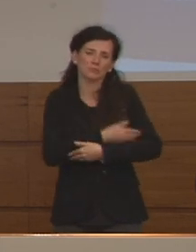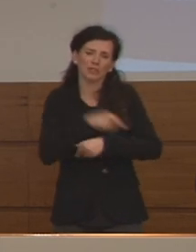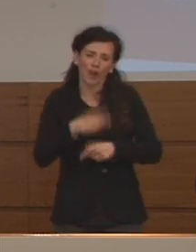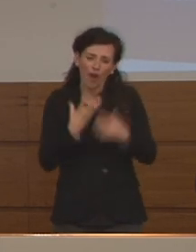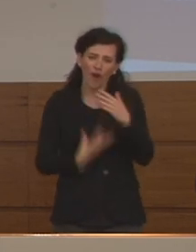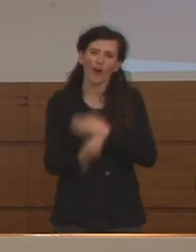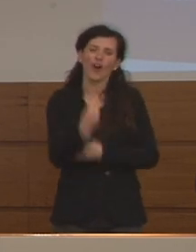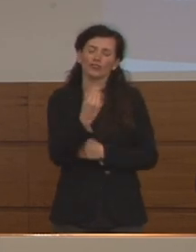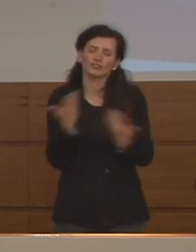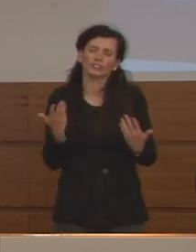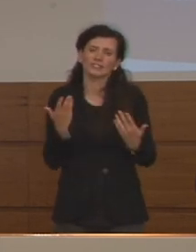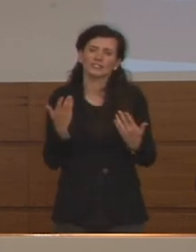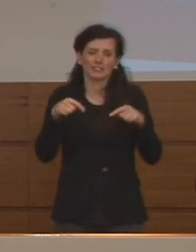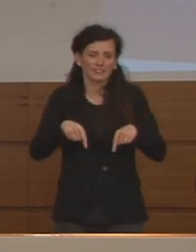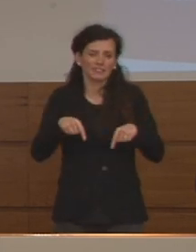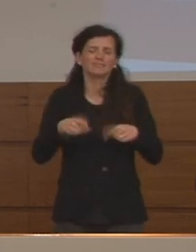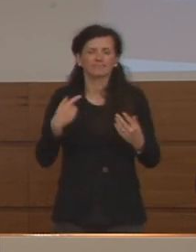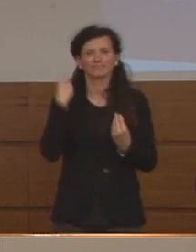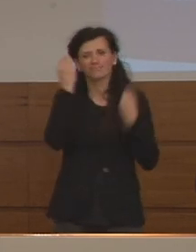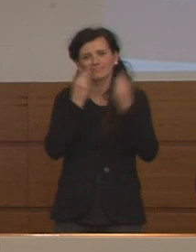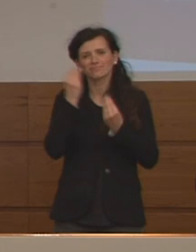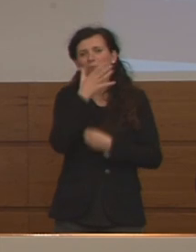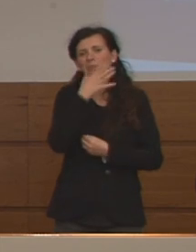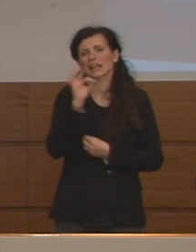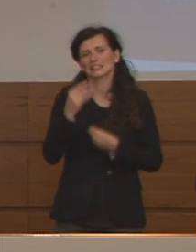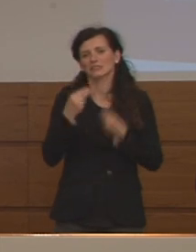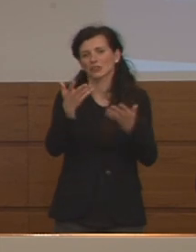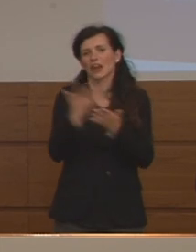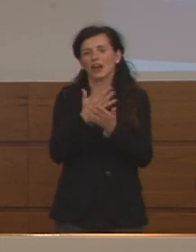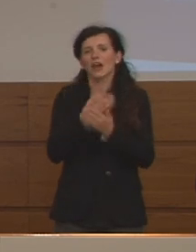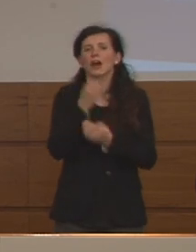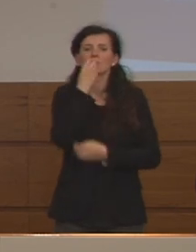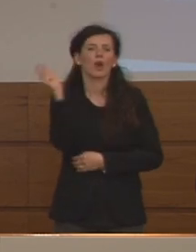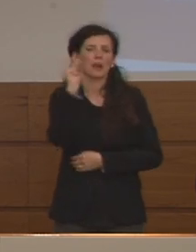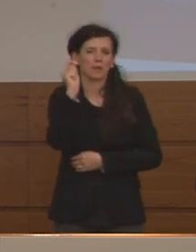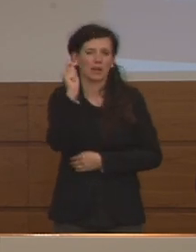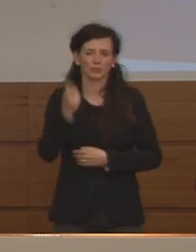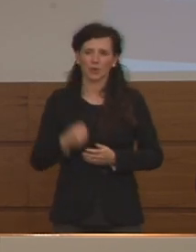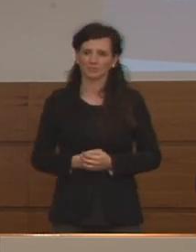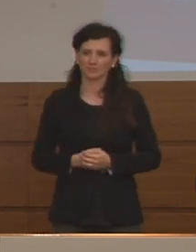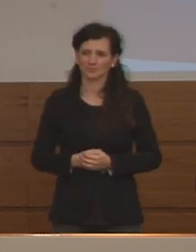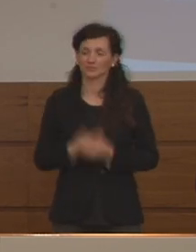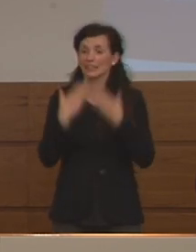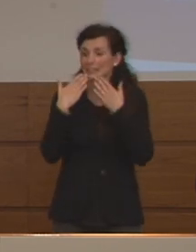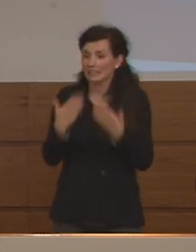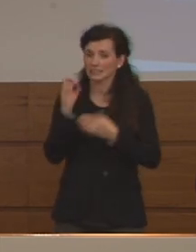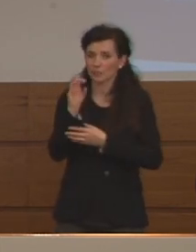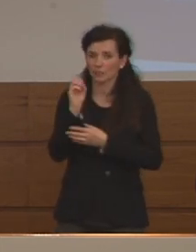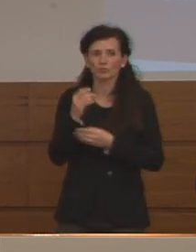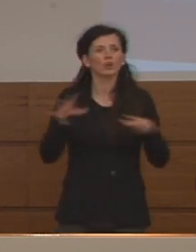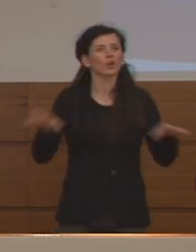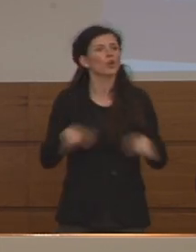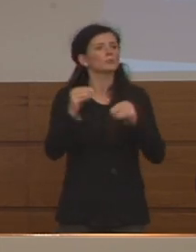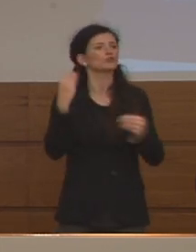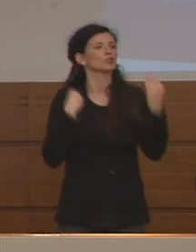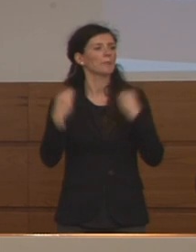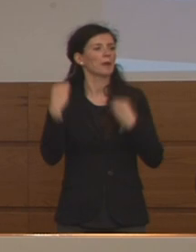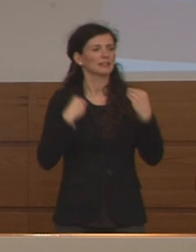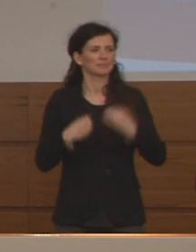penso che sia un modo bellissimo poi per augurare a tutti una serena pasqua grazie professore e diamo spazio alle